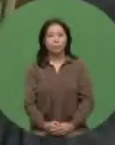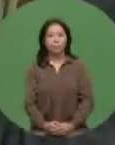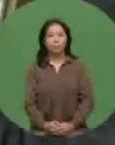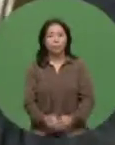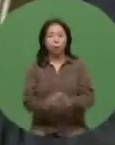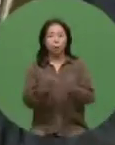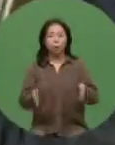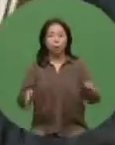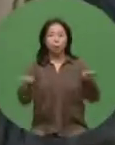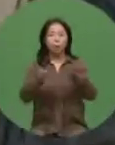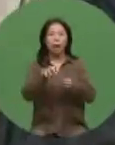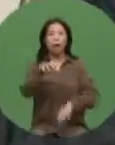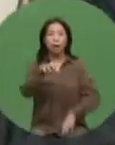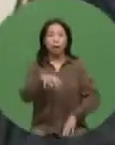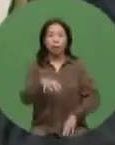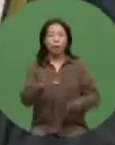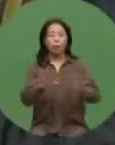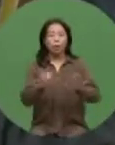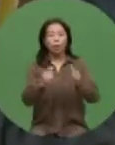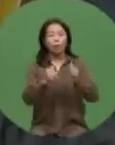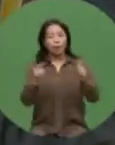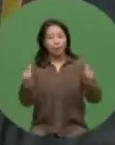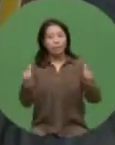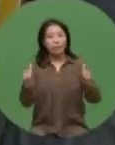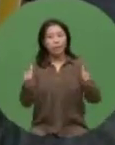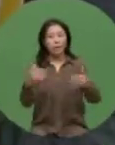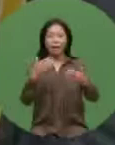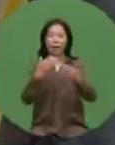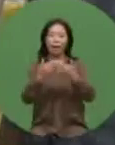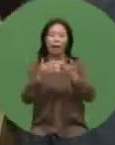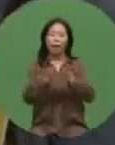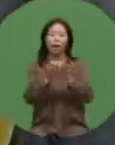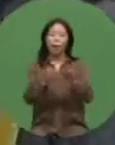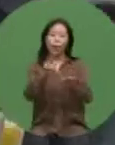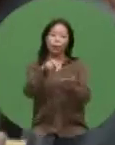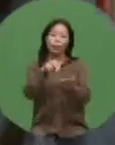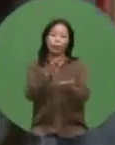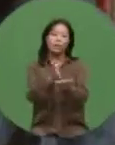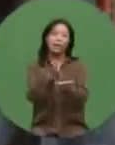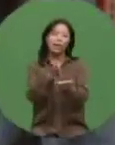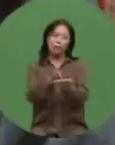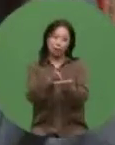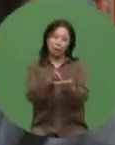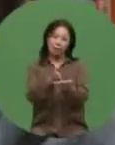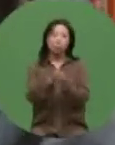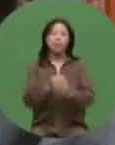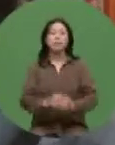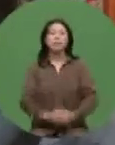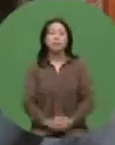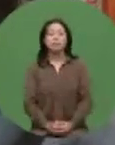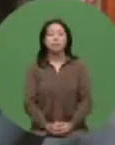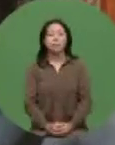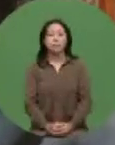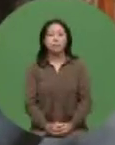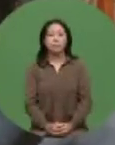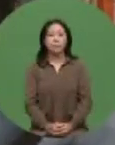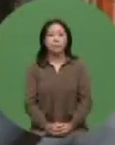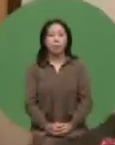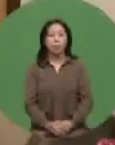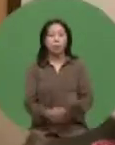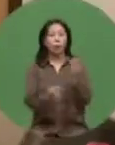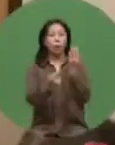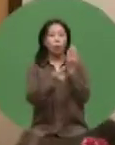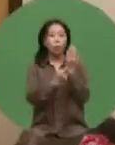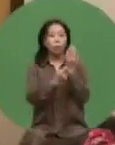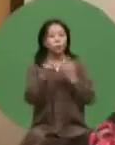図書館では訪れた子どもたちに絵本の読み聞かせを実施しています。読み聞かせ